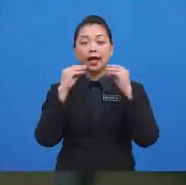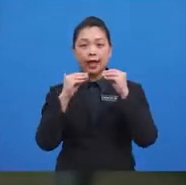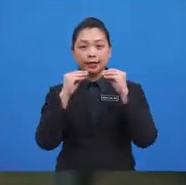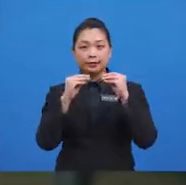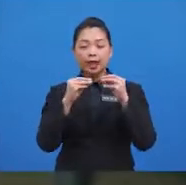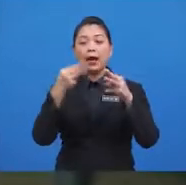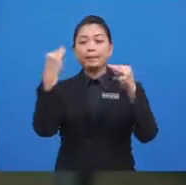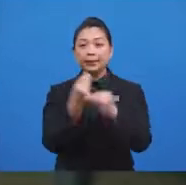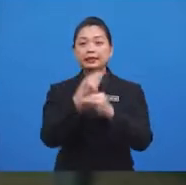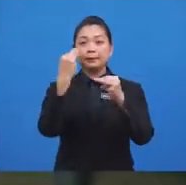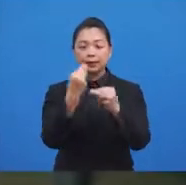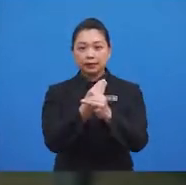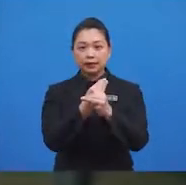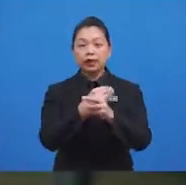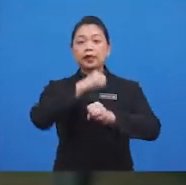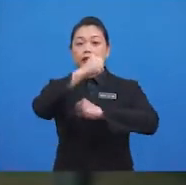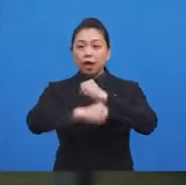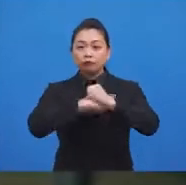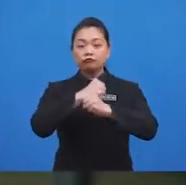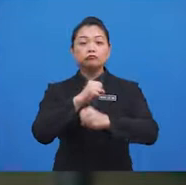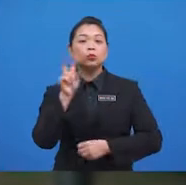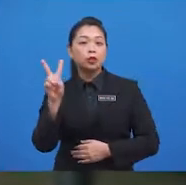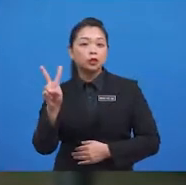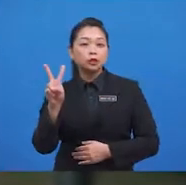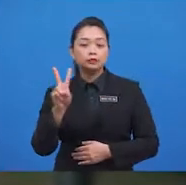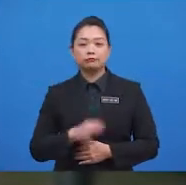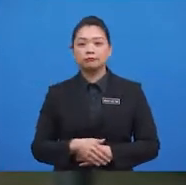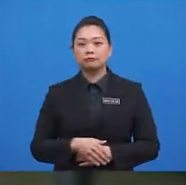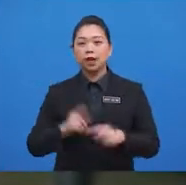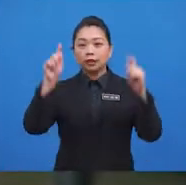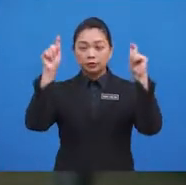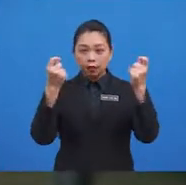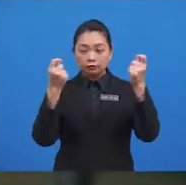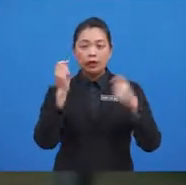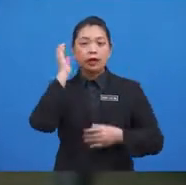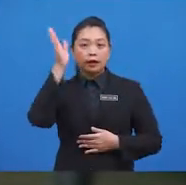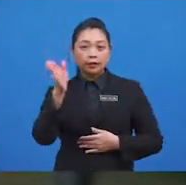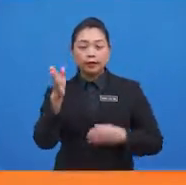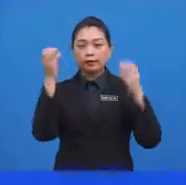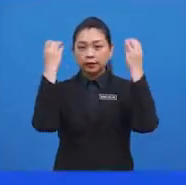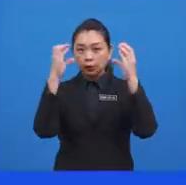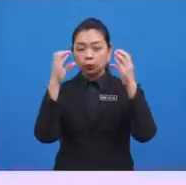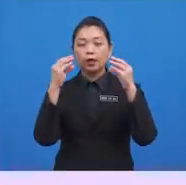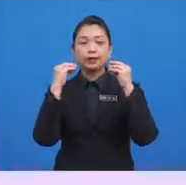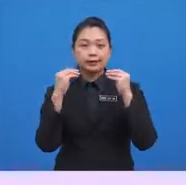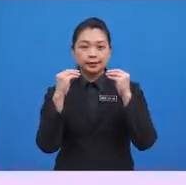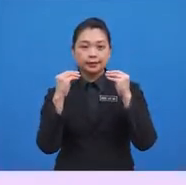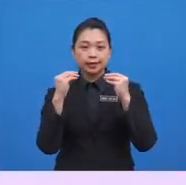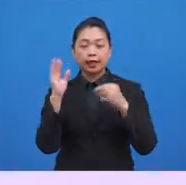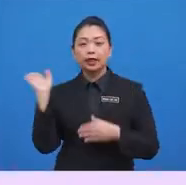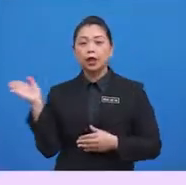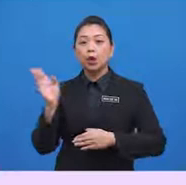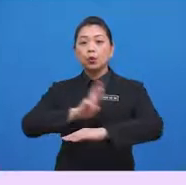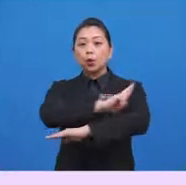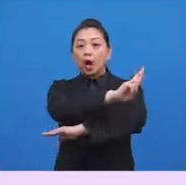pelajaran matematik bagi murid tahun 2. Tajuk yang akan saya kongsikan pada hari ini ialah topik